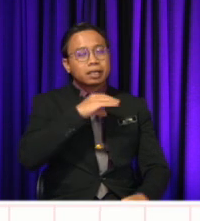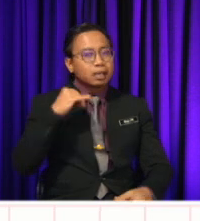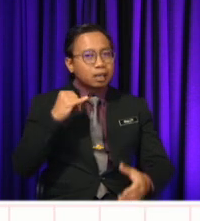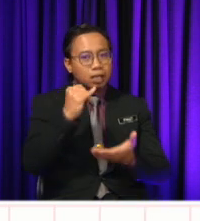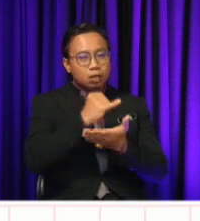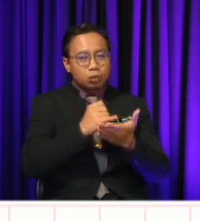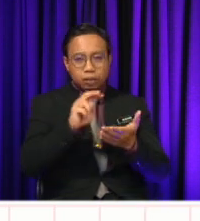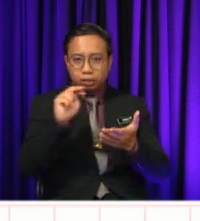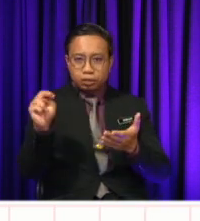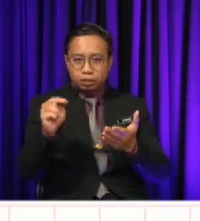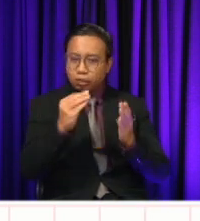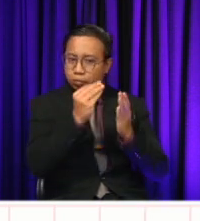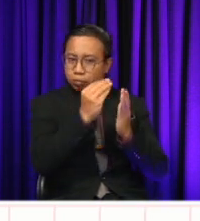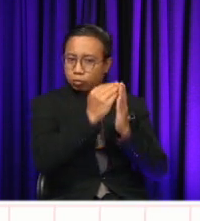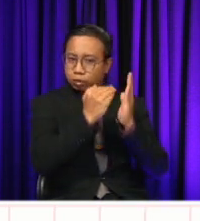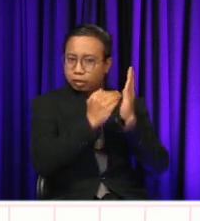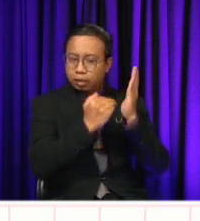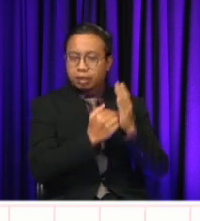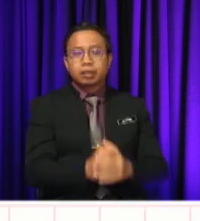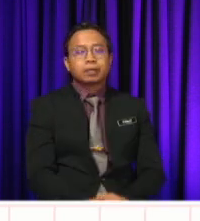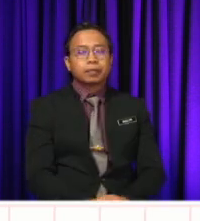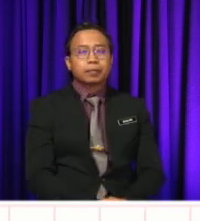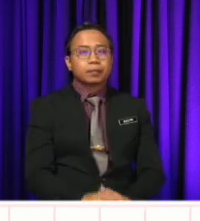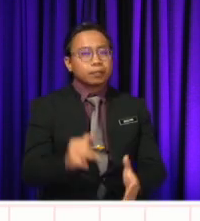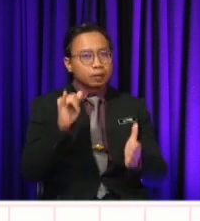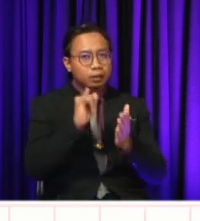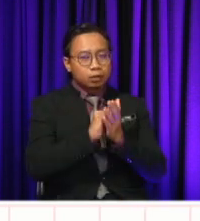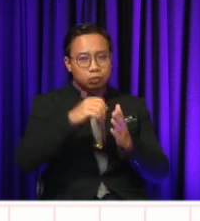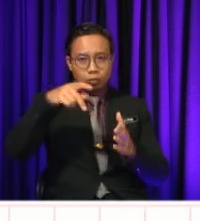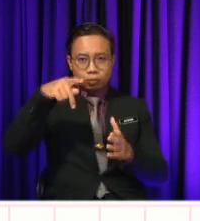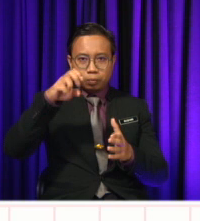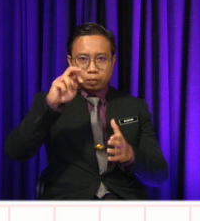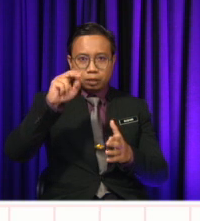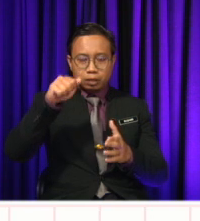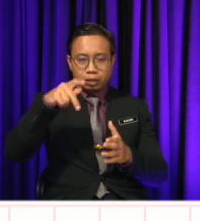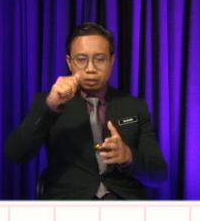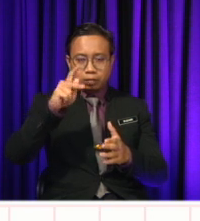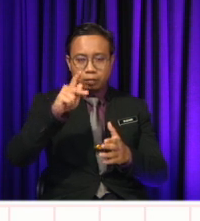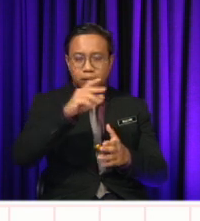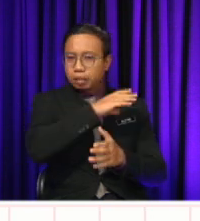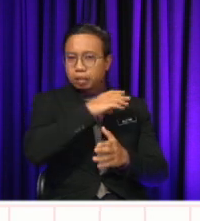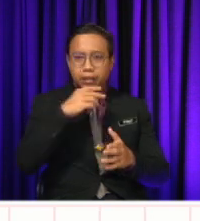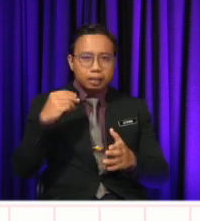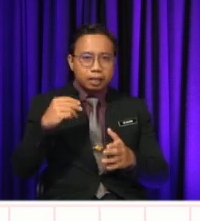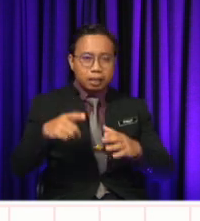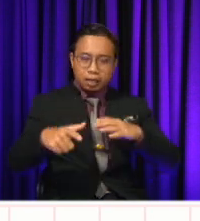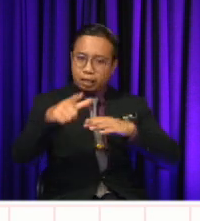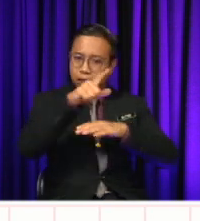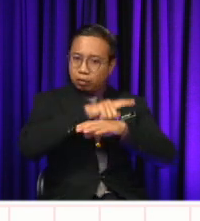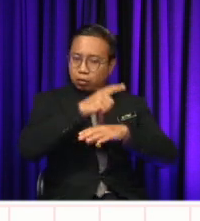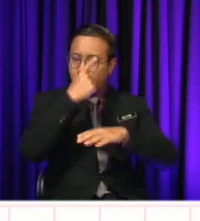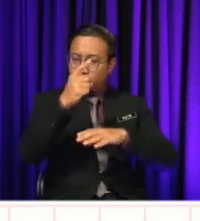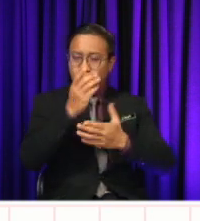butiran kotak laci pintu Kenapa dan juga lengkok untuk bagian